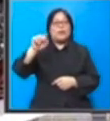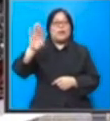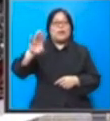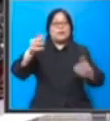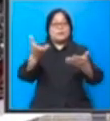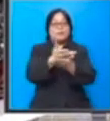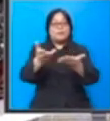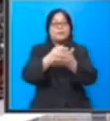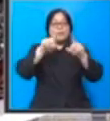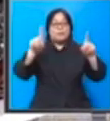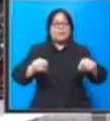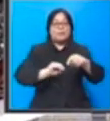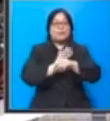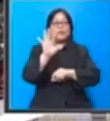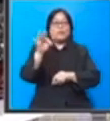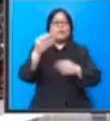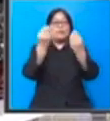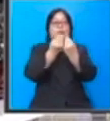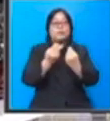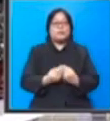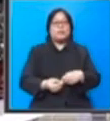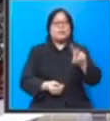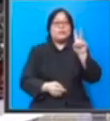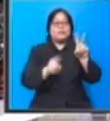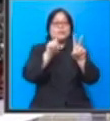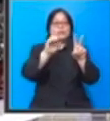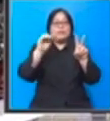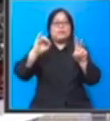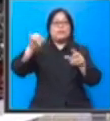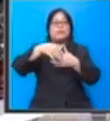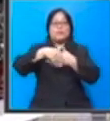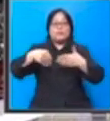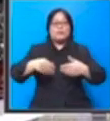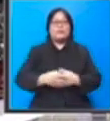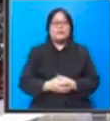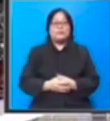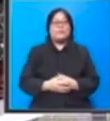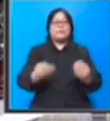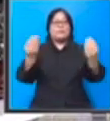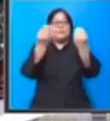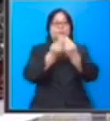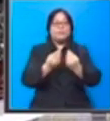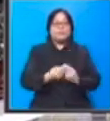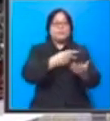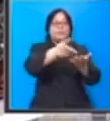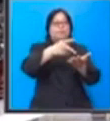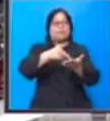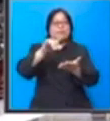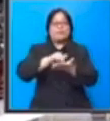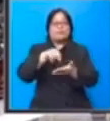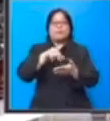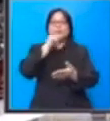ujian saringan COVID-19 berjumlah 210 juta. Jumlah perbelanjaan ini tidak